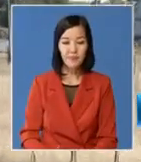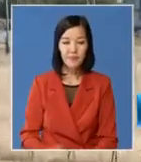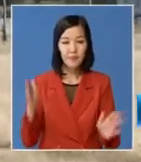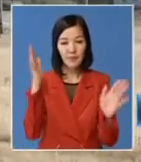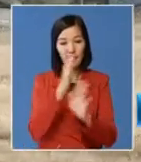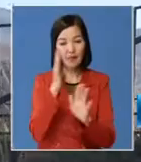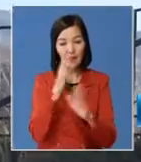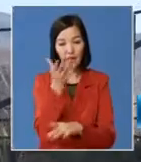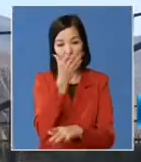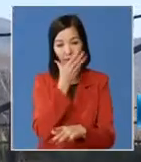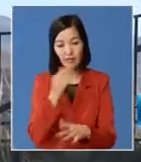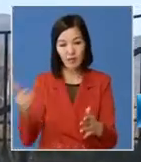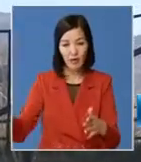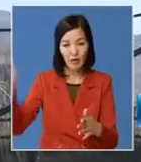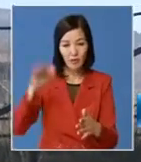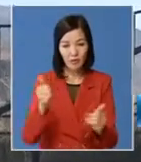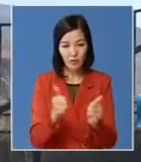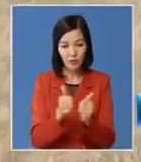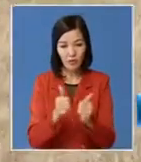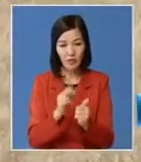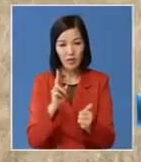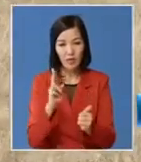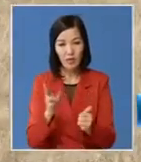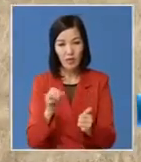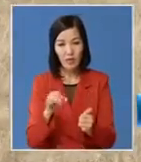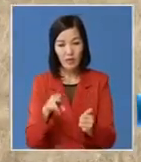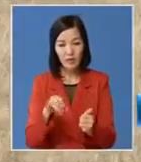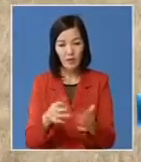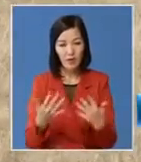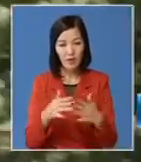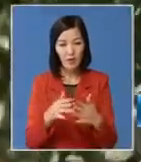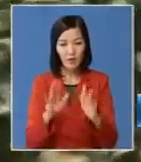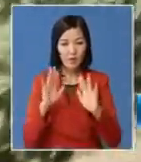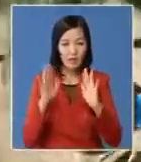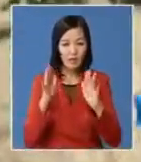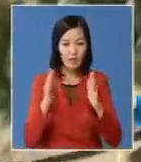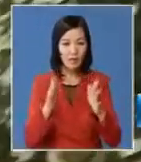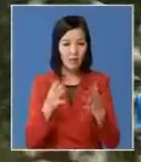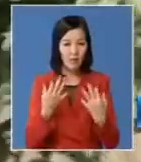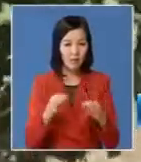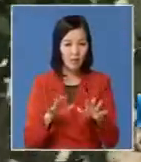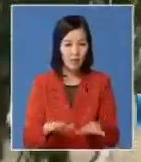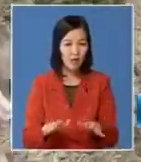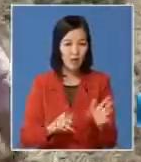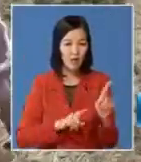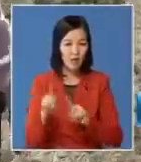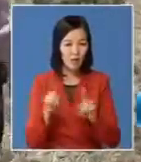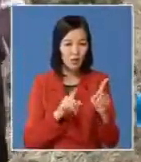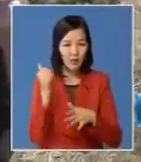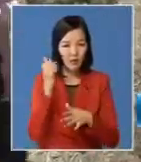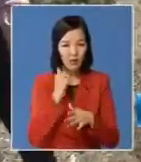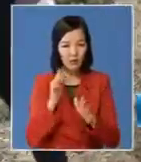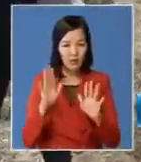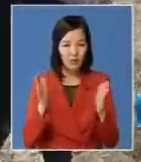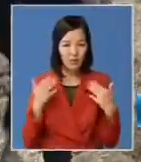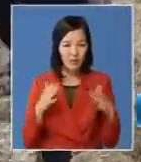Табиғаты ғажап, тау етегінде орналасқан Қапал ауылының орталық саябағы ұзақ жылдар бойы қараусыз қалған еді. Шөп шалам басып, тозып кеткен демалыс